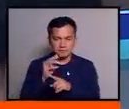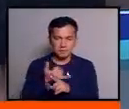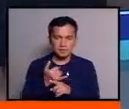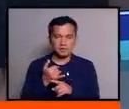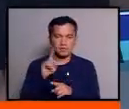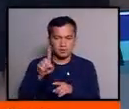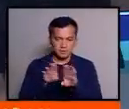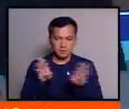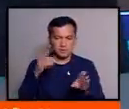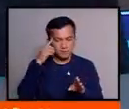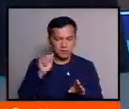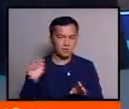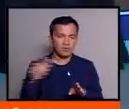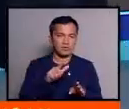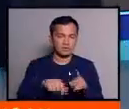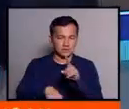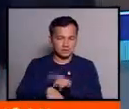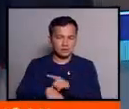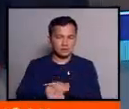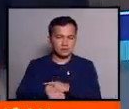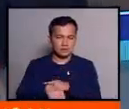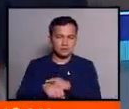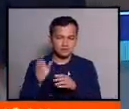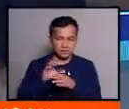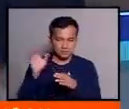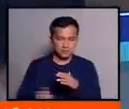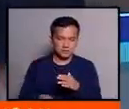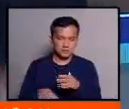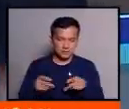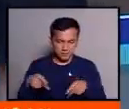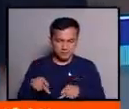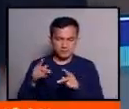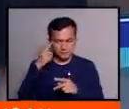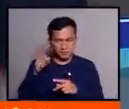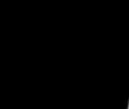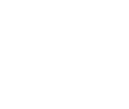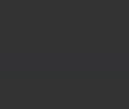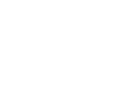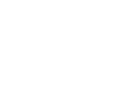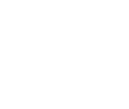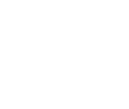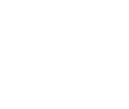bubuksan daw ito para sa lahat ng oras na makumpleto na nila ang permits para makapag-operate.